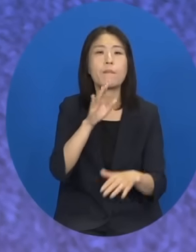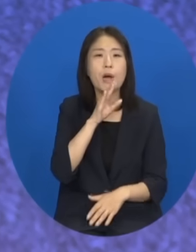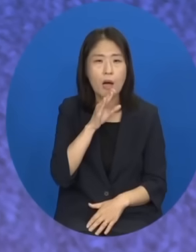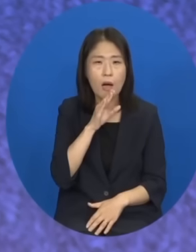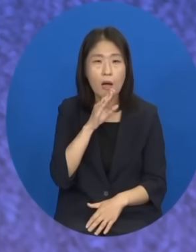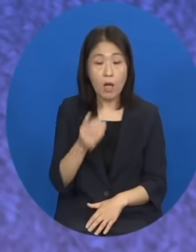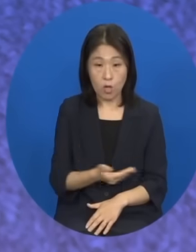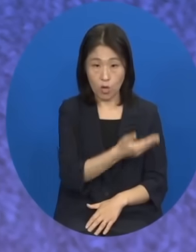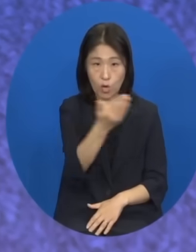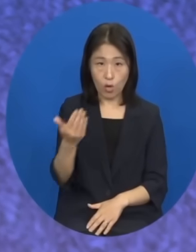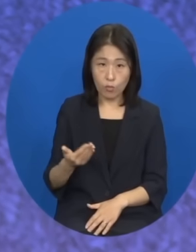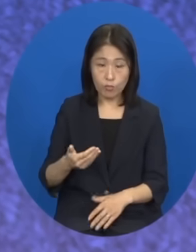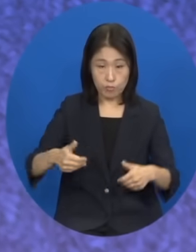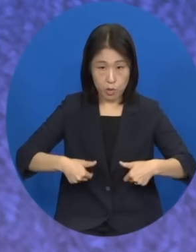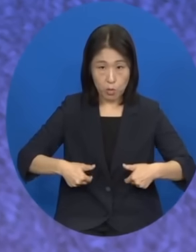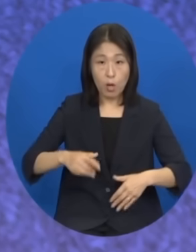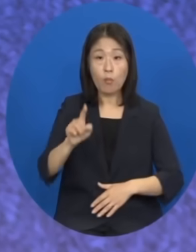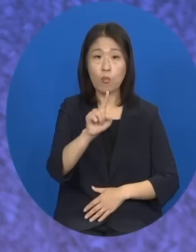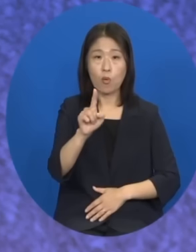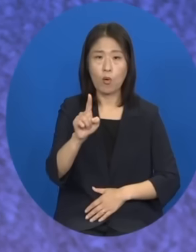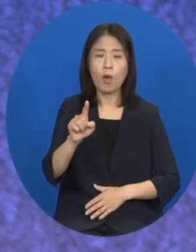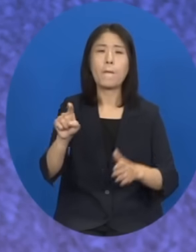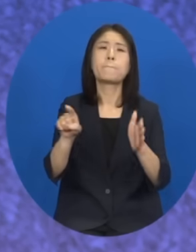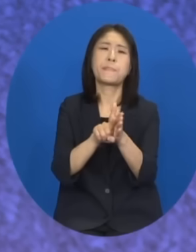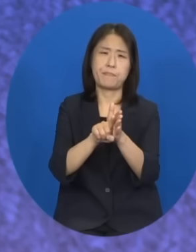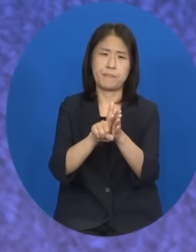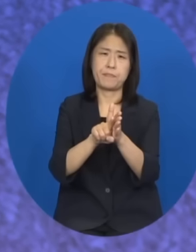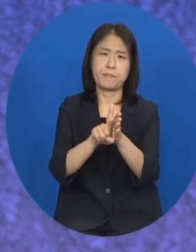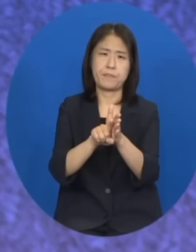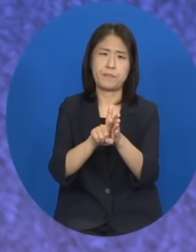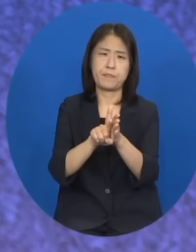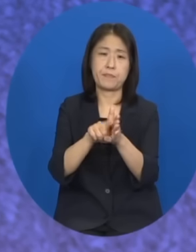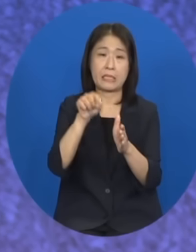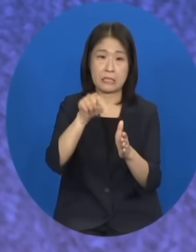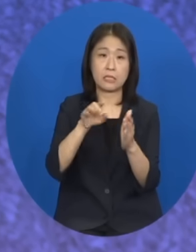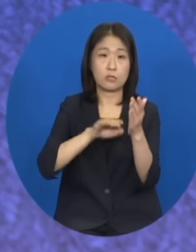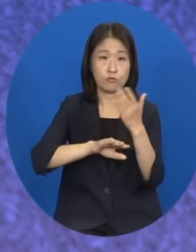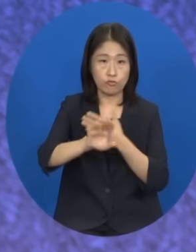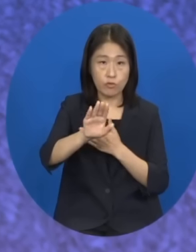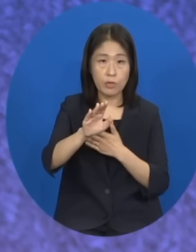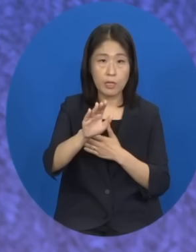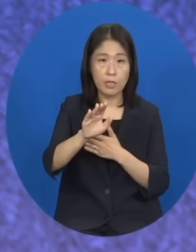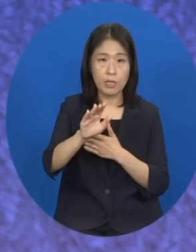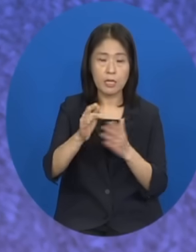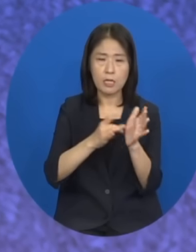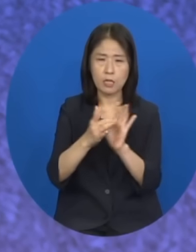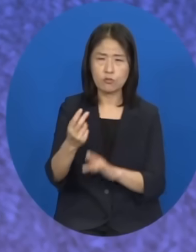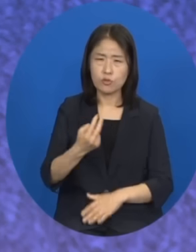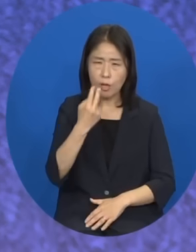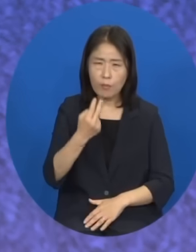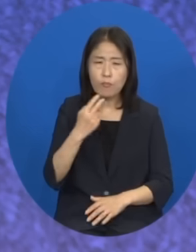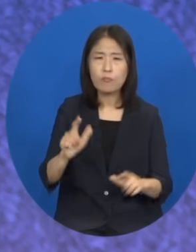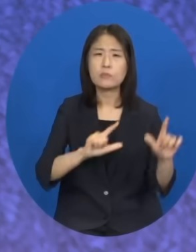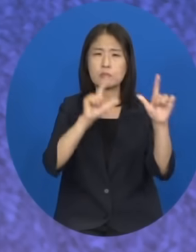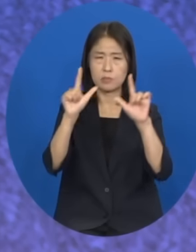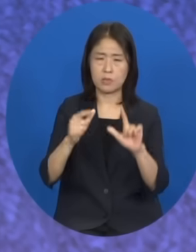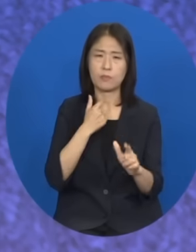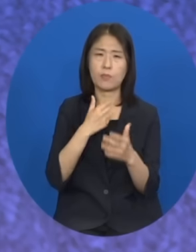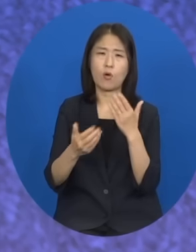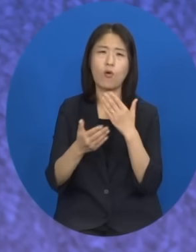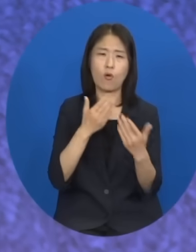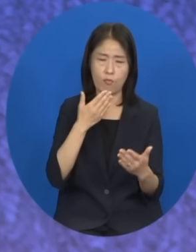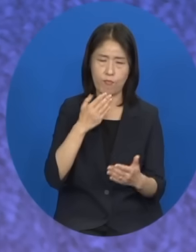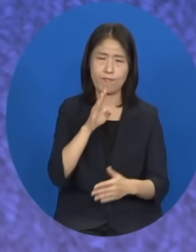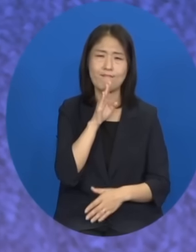믿는 것뿐입니다. 그 다음부터 주님의 생명의 삶을 사는 경험을 하게 됩니다.